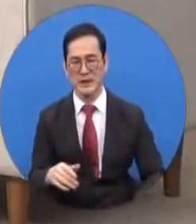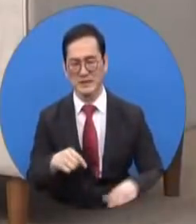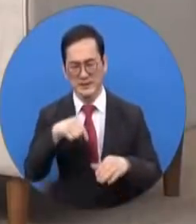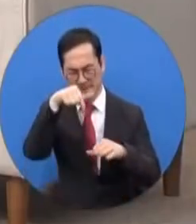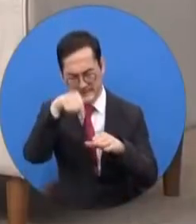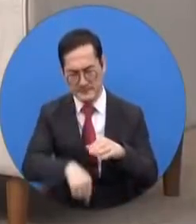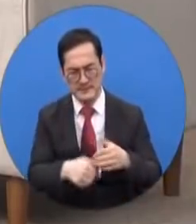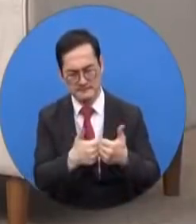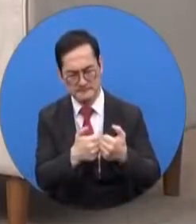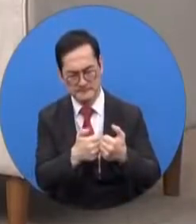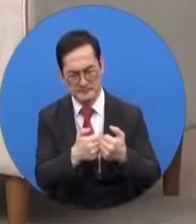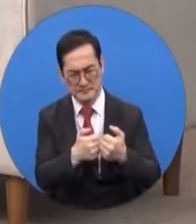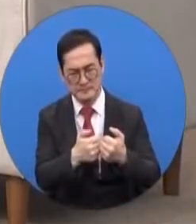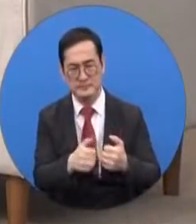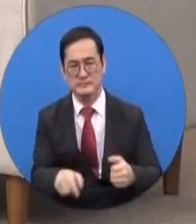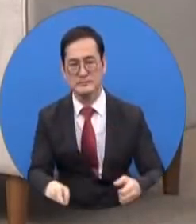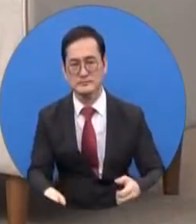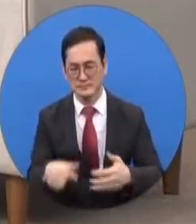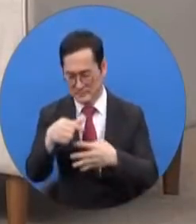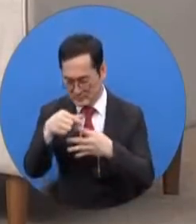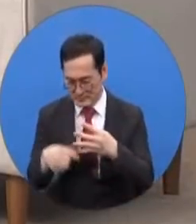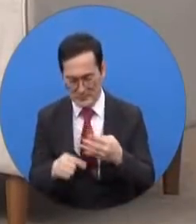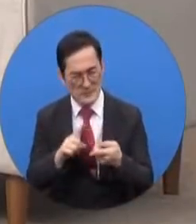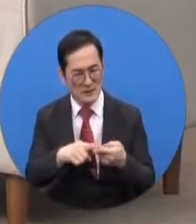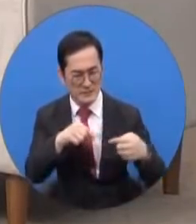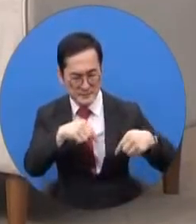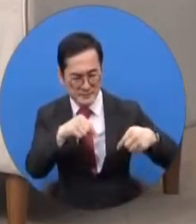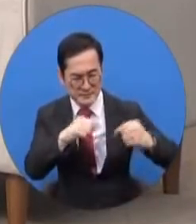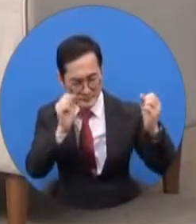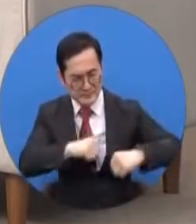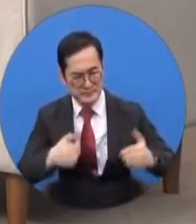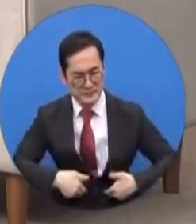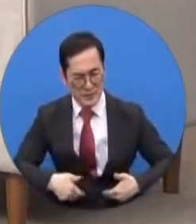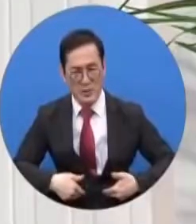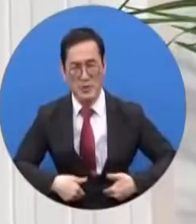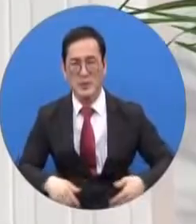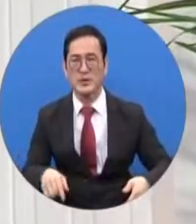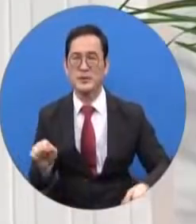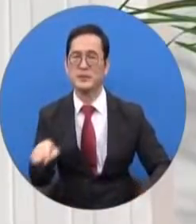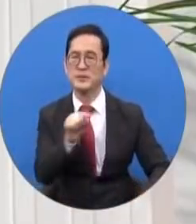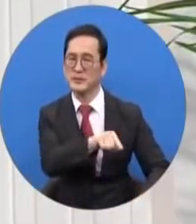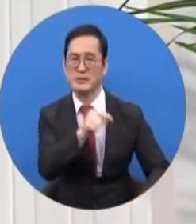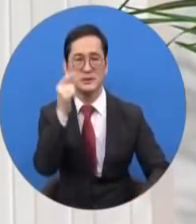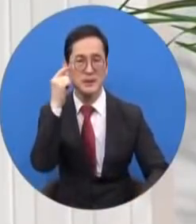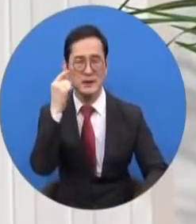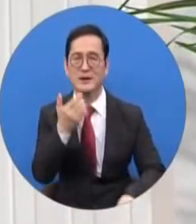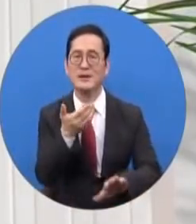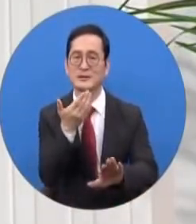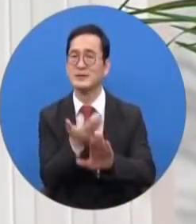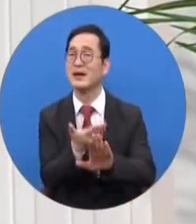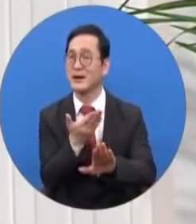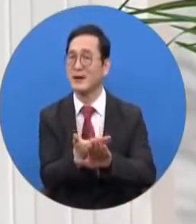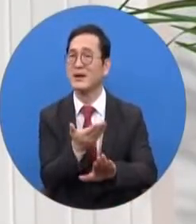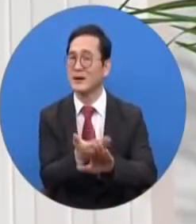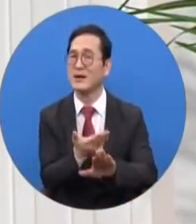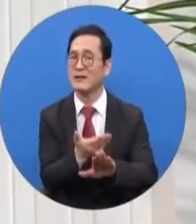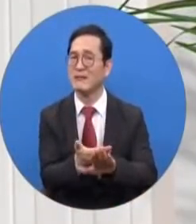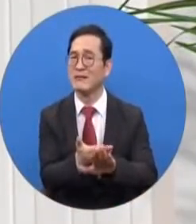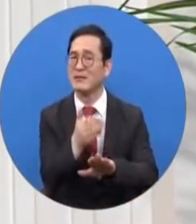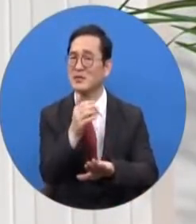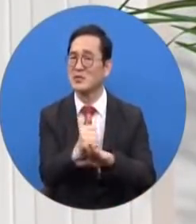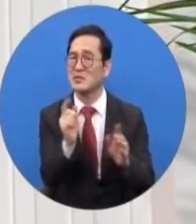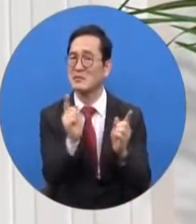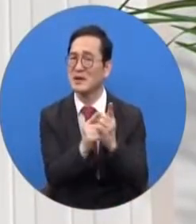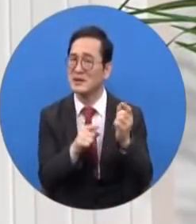생각했던 만남의 성격이 달랐던 것 같아요. 그렇게 언론들이 많이 보도하고 예. 있죠. 그리고 실제 청와대와 윤석열 당선인 측에서도 이제 그런 얘기가 나오는